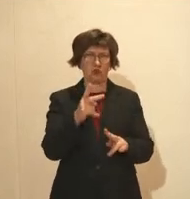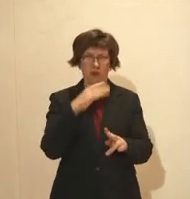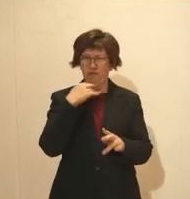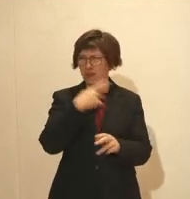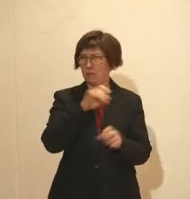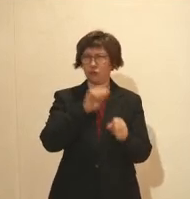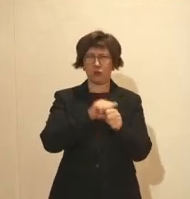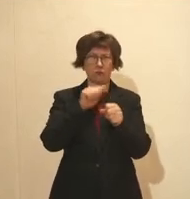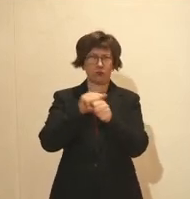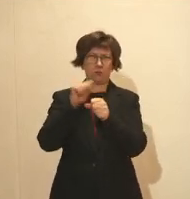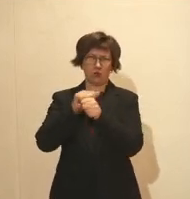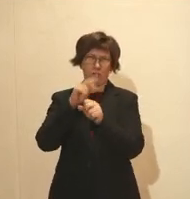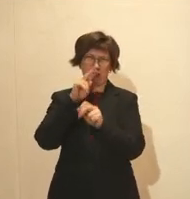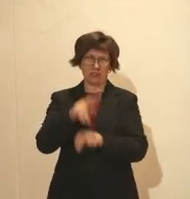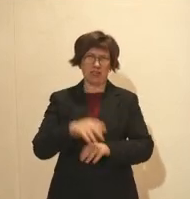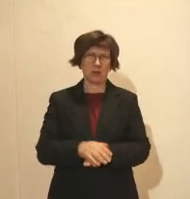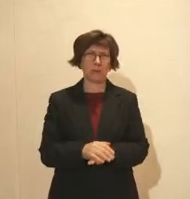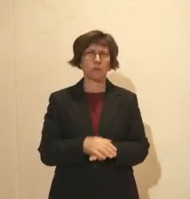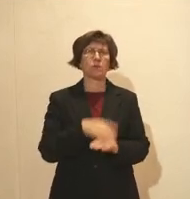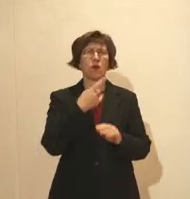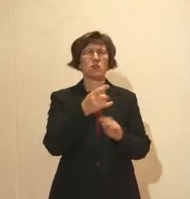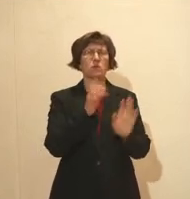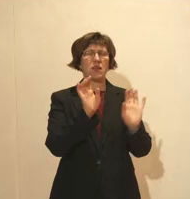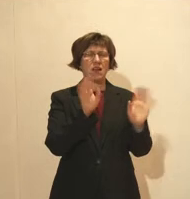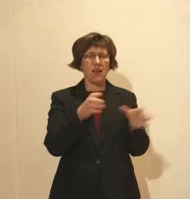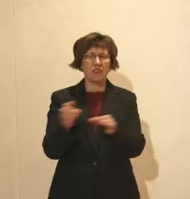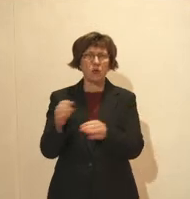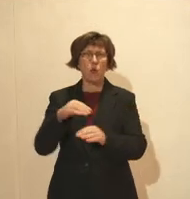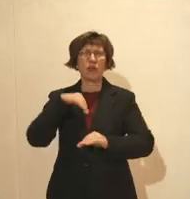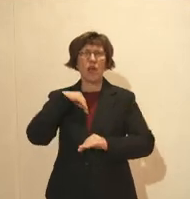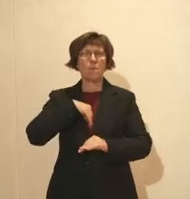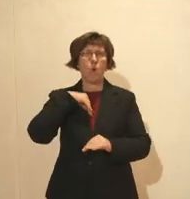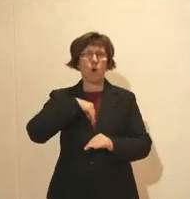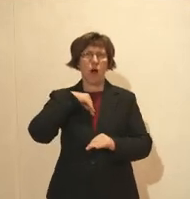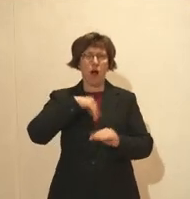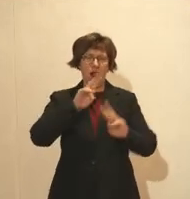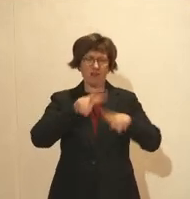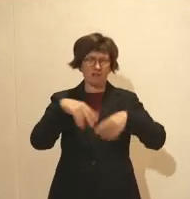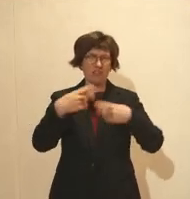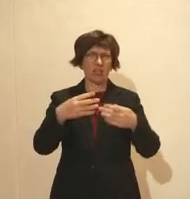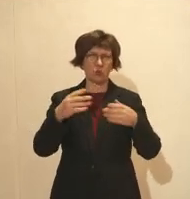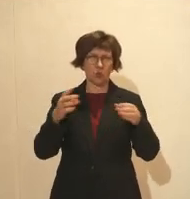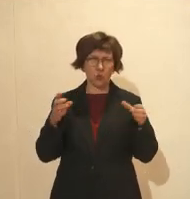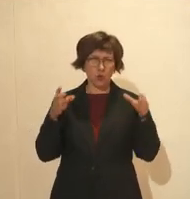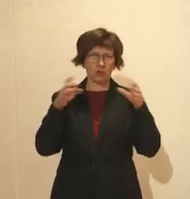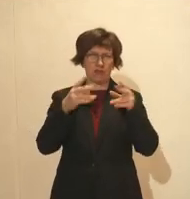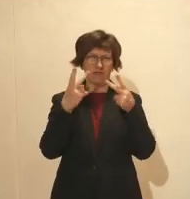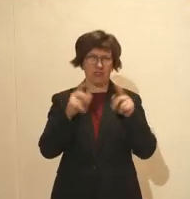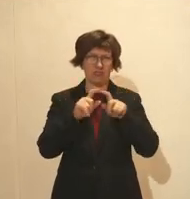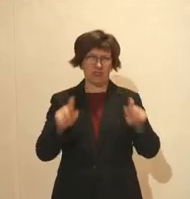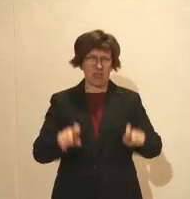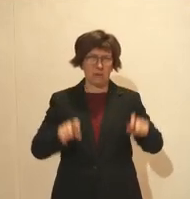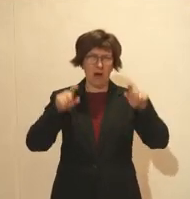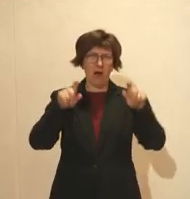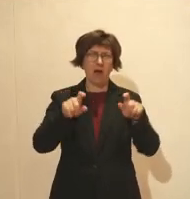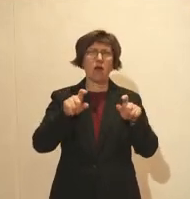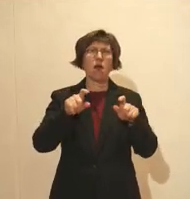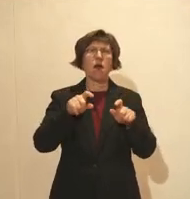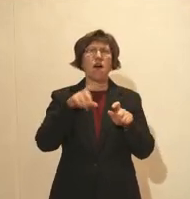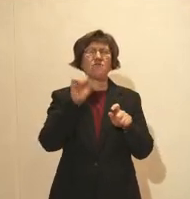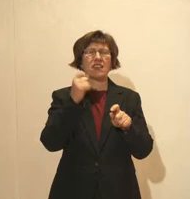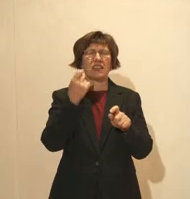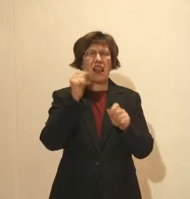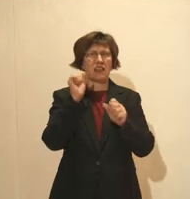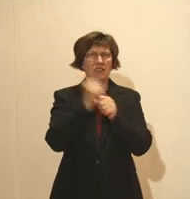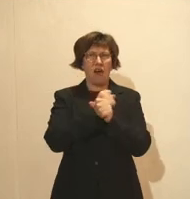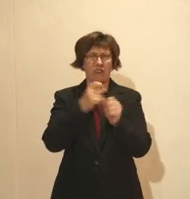euch auch weil er die kategorie der moral wieder in den vordergrund geschoben hat sein buch was man für geld nicht kaufen